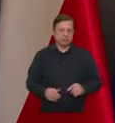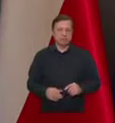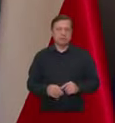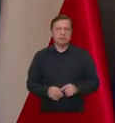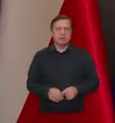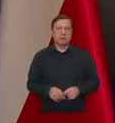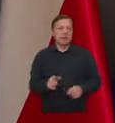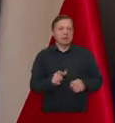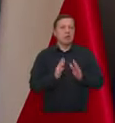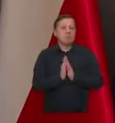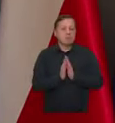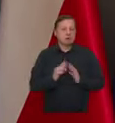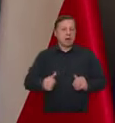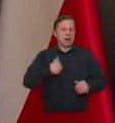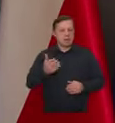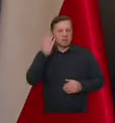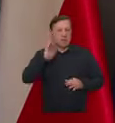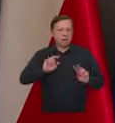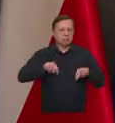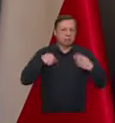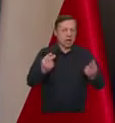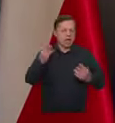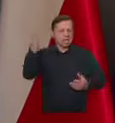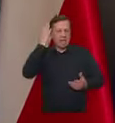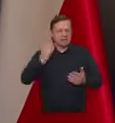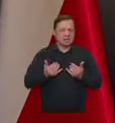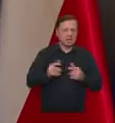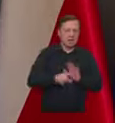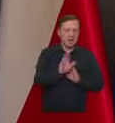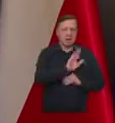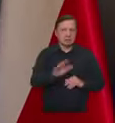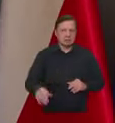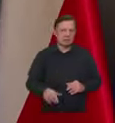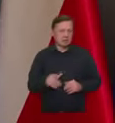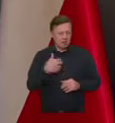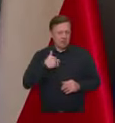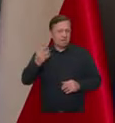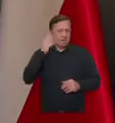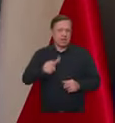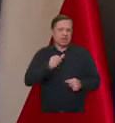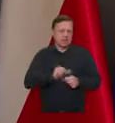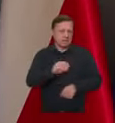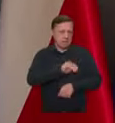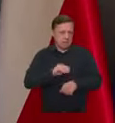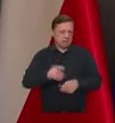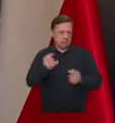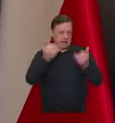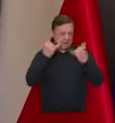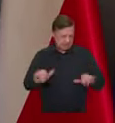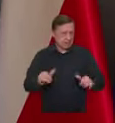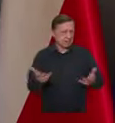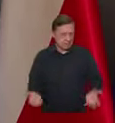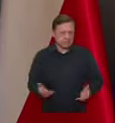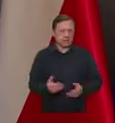to, jak dużą porcję wiedzy próbują swoim podopiecznym przekazać, aby pamiętali o tym, że jest to nieco inna formuła nauczania niż ta tradycyjna